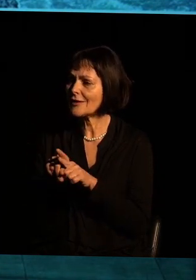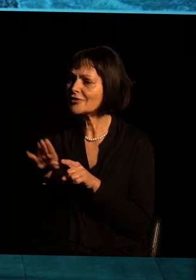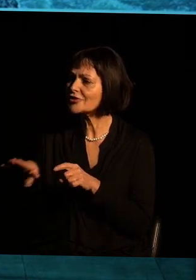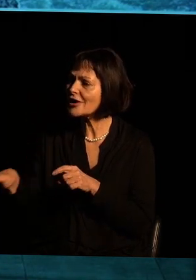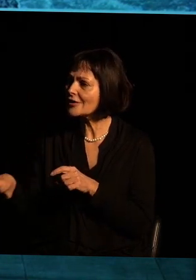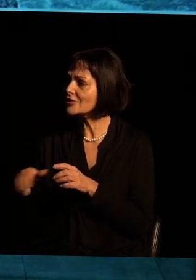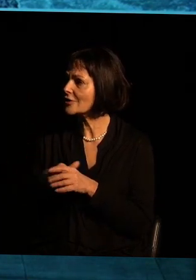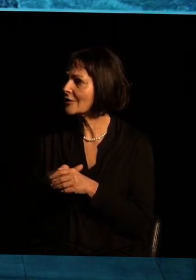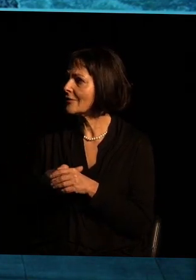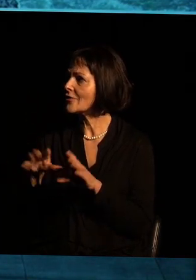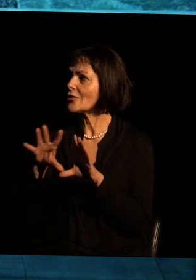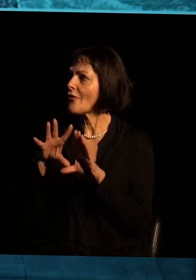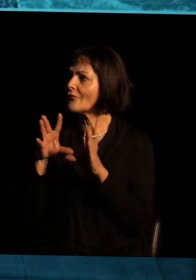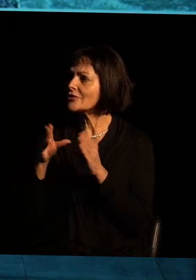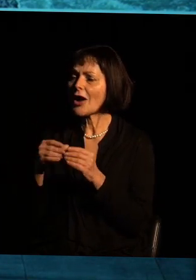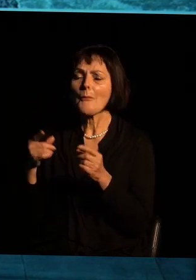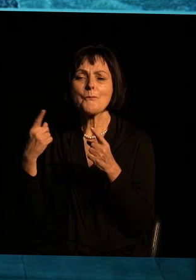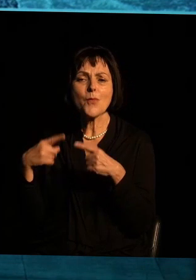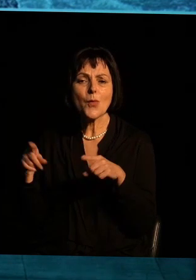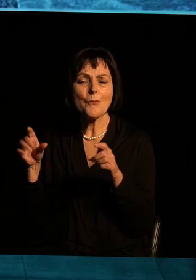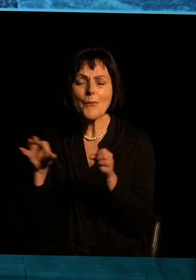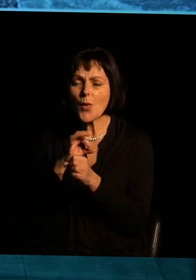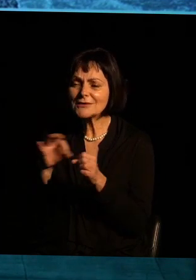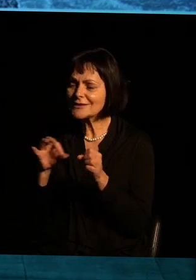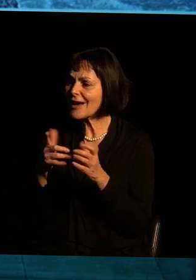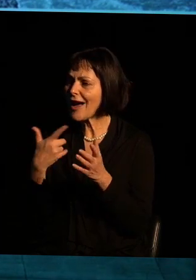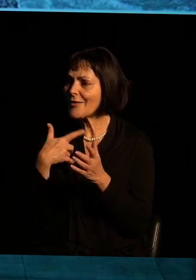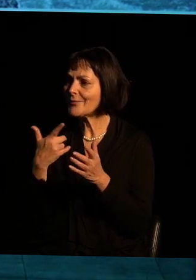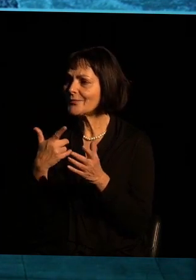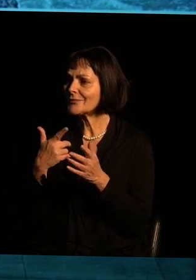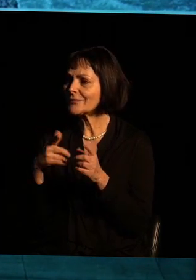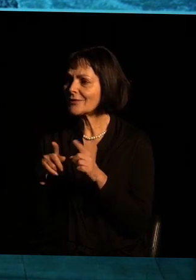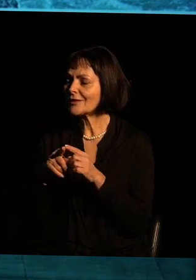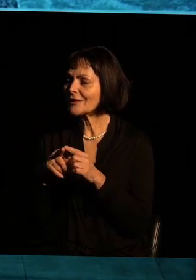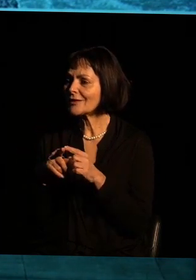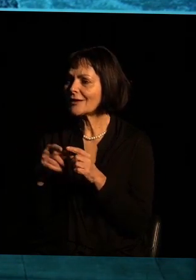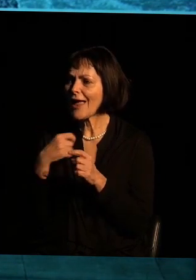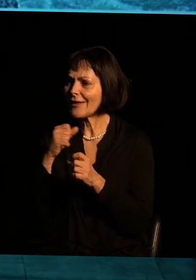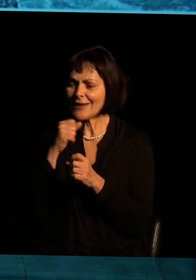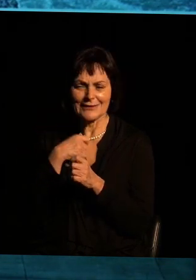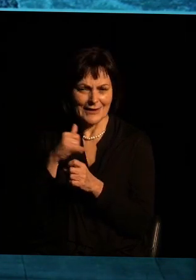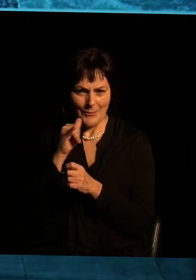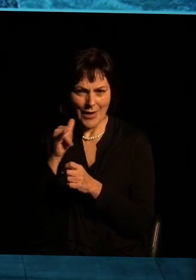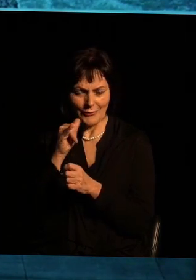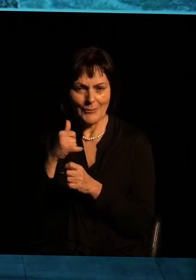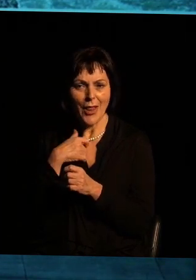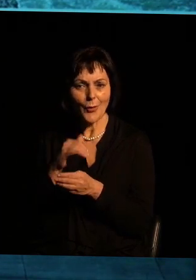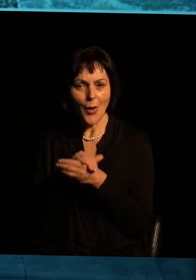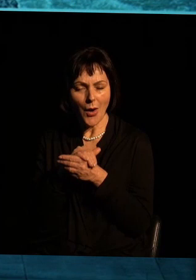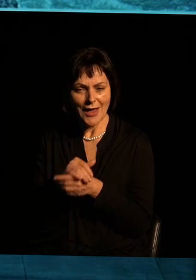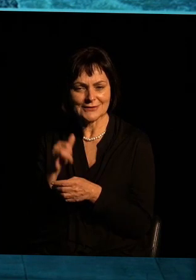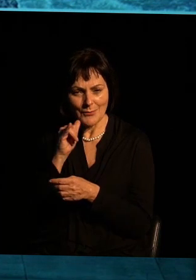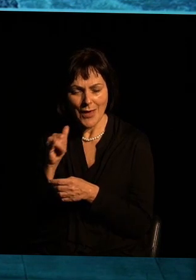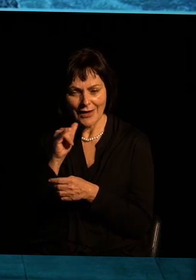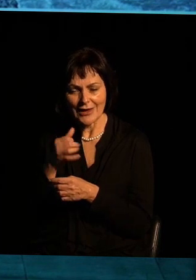dzieci. I to wszystko, ta muzyka, nie mówię o tym, że, bo ja nigdy nie paliłem, ale zawsze koledzy to tam